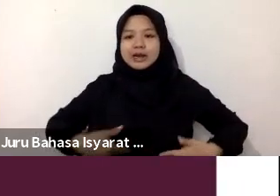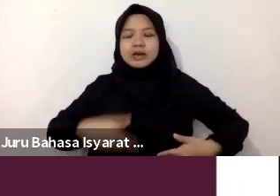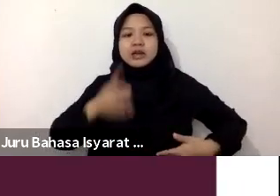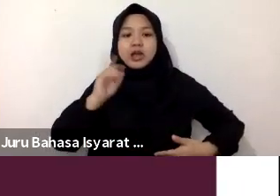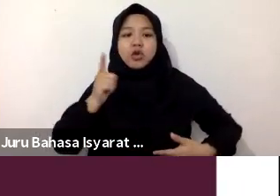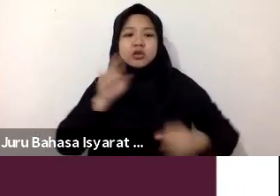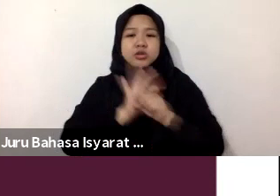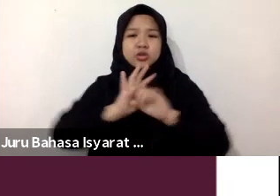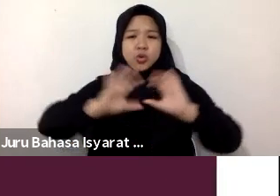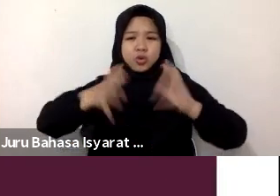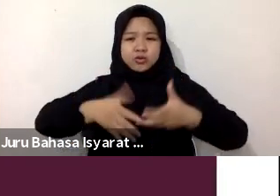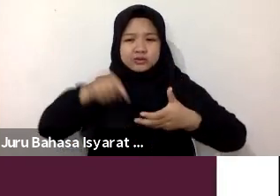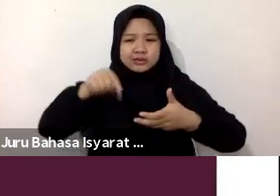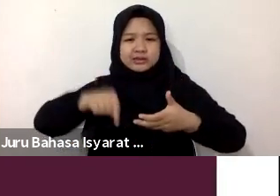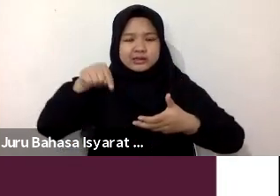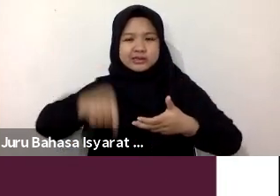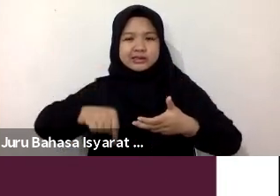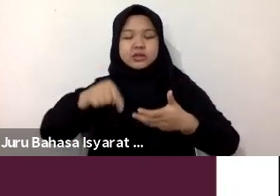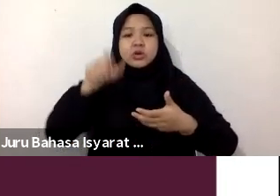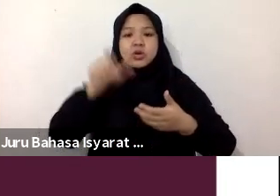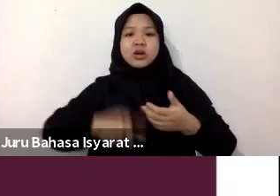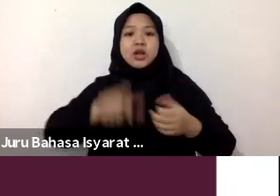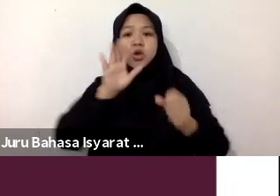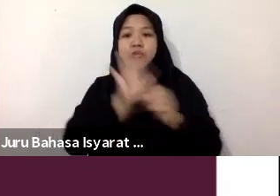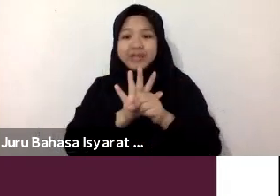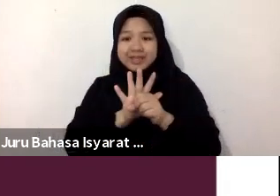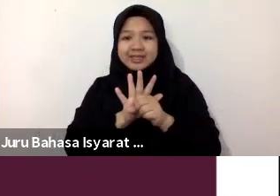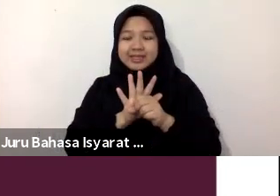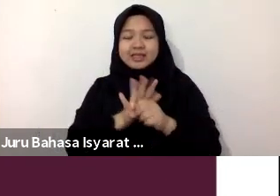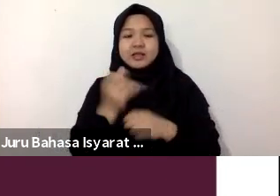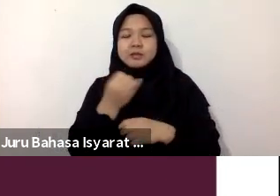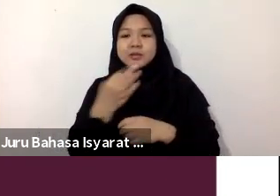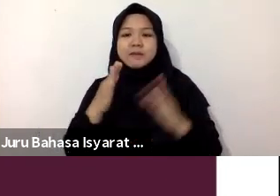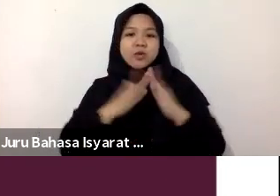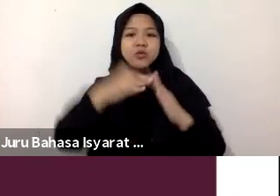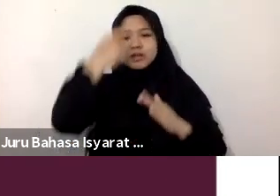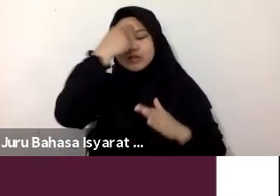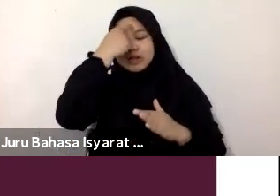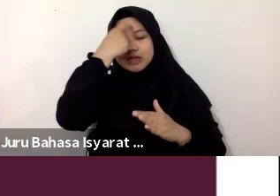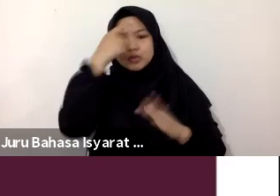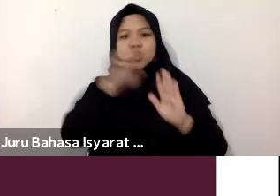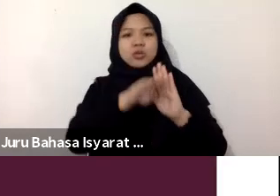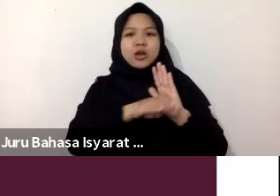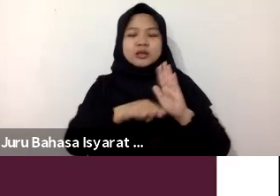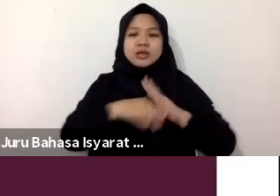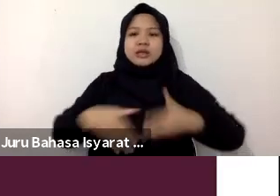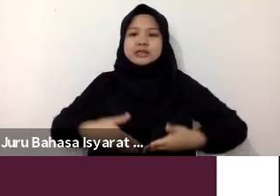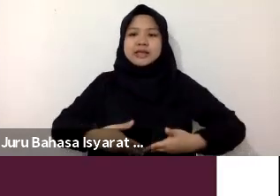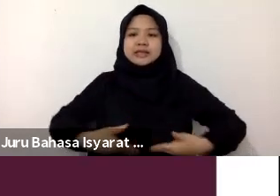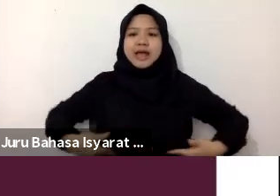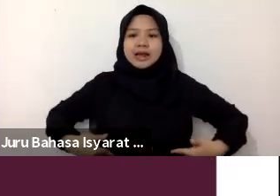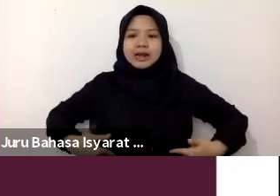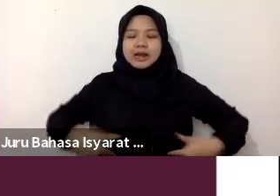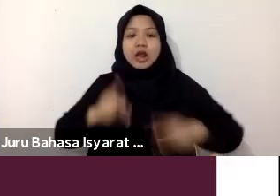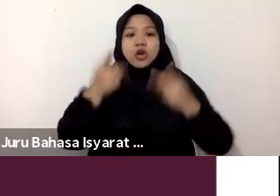ini yang penderita COVID beberapa rumah sakit aturannya adalah diseksio apabila